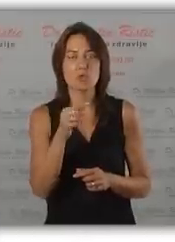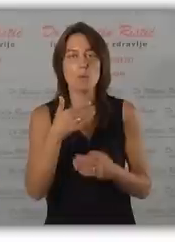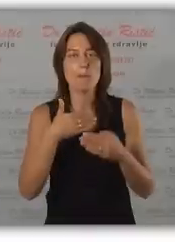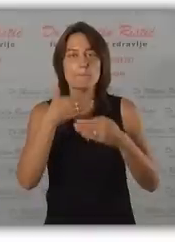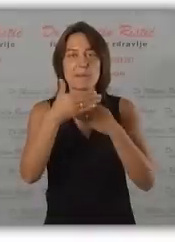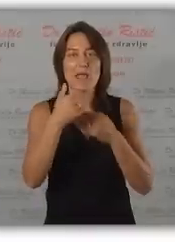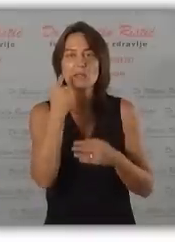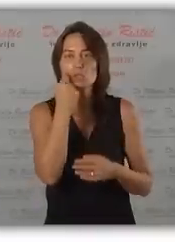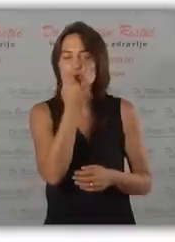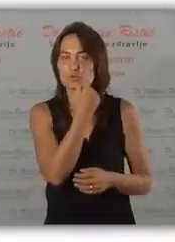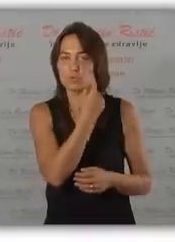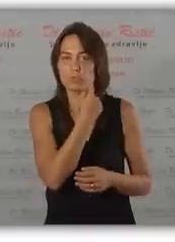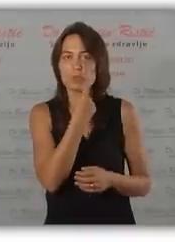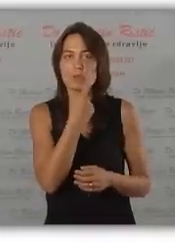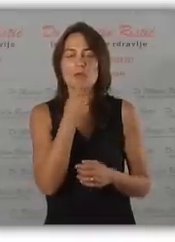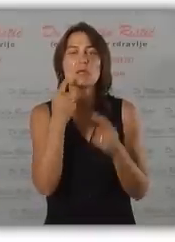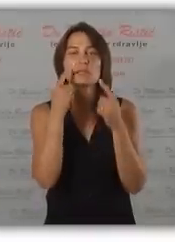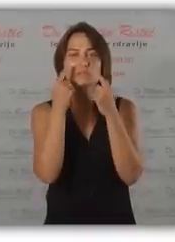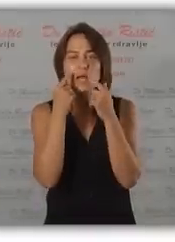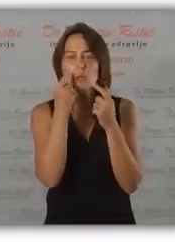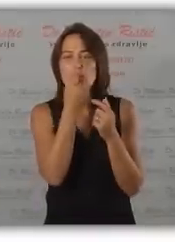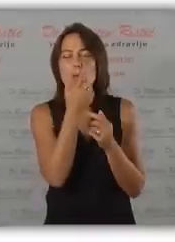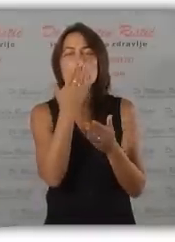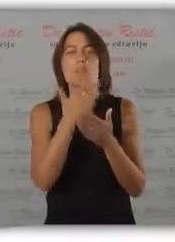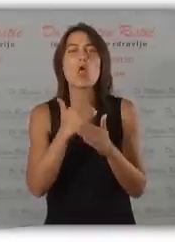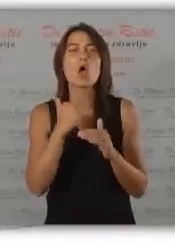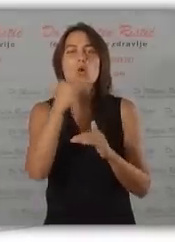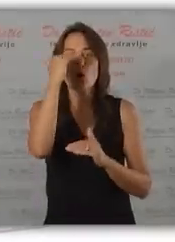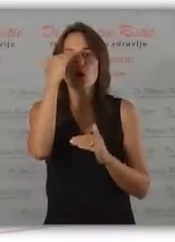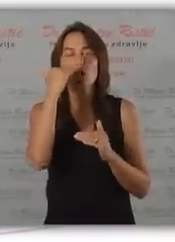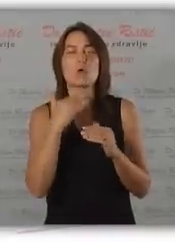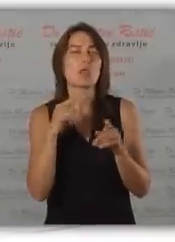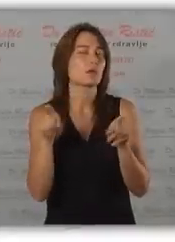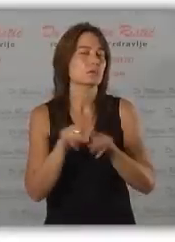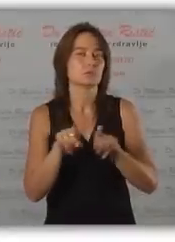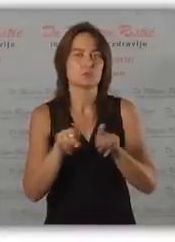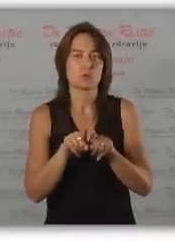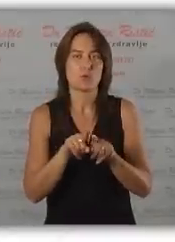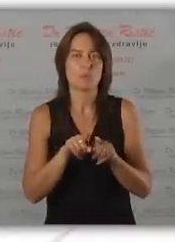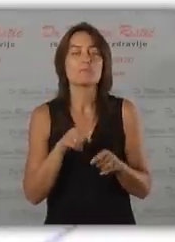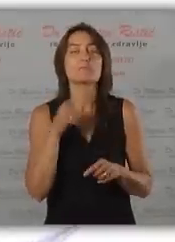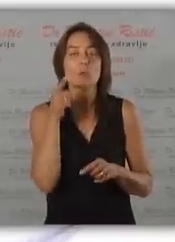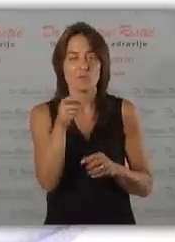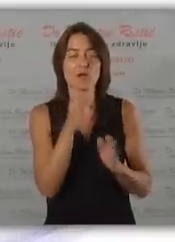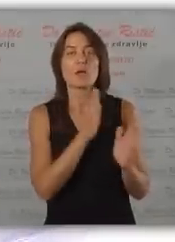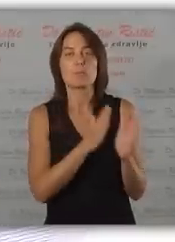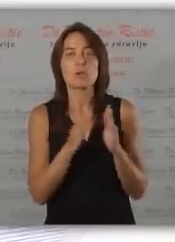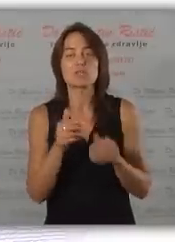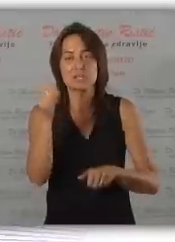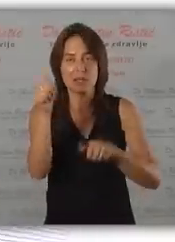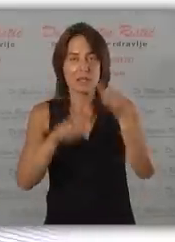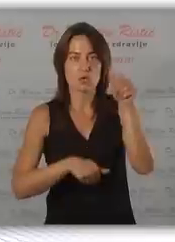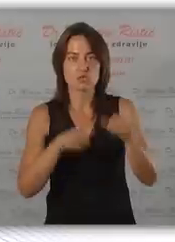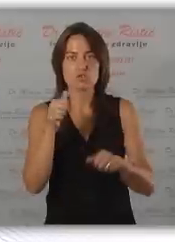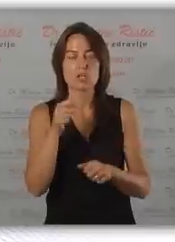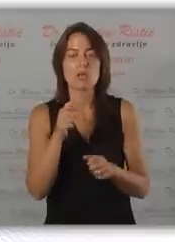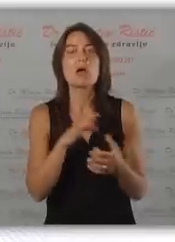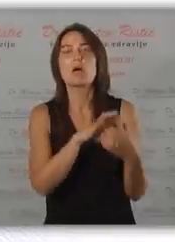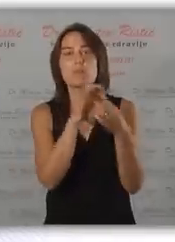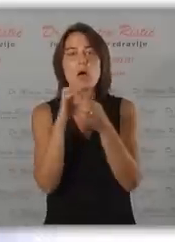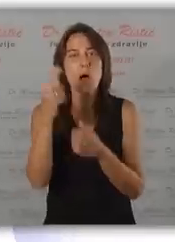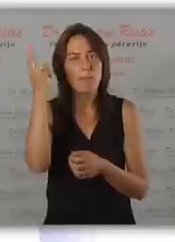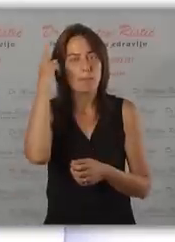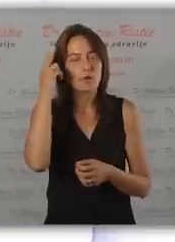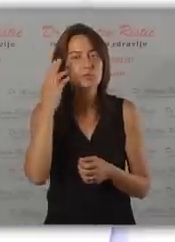pitanju prednji zubi, sekutići, bilo u gornjoj ili u donjoj vilici. Ovakav proces hiruški